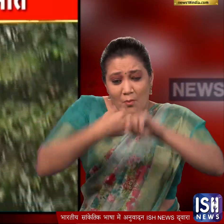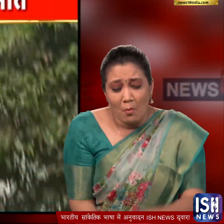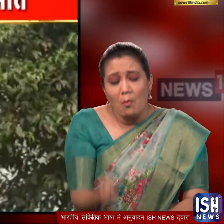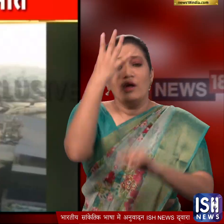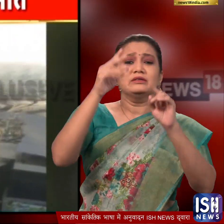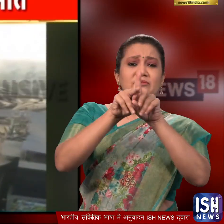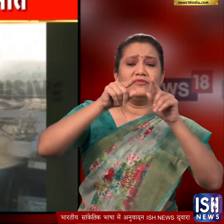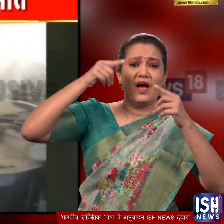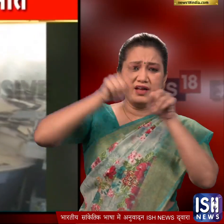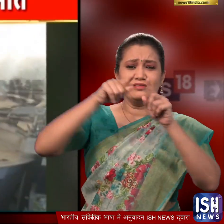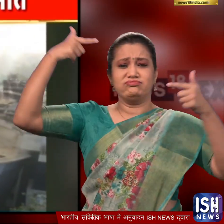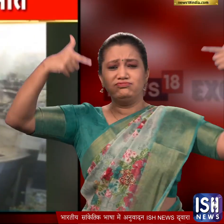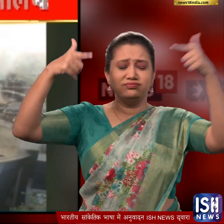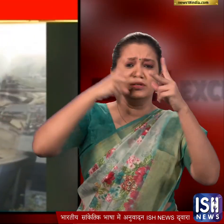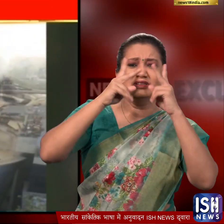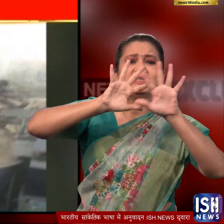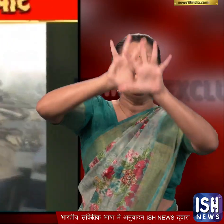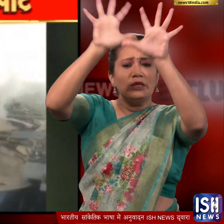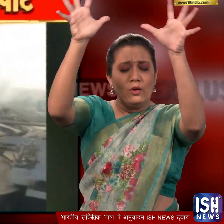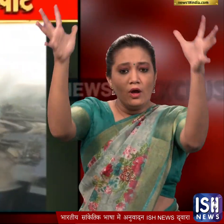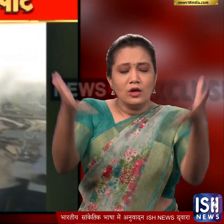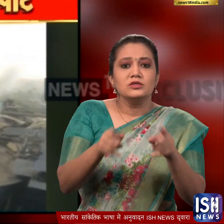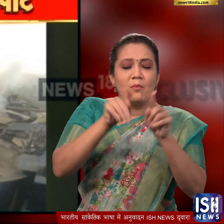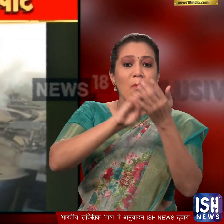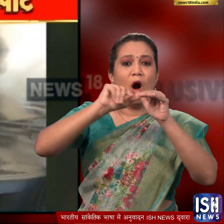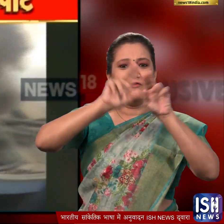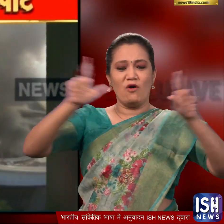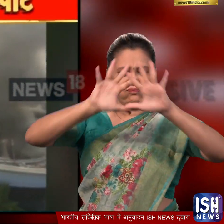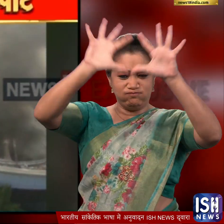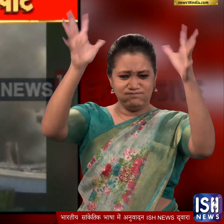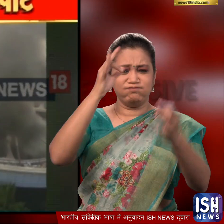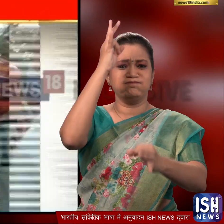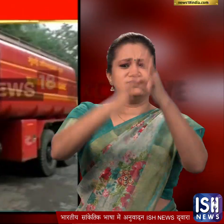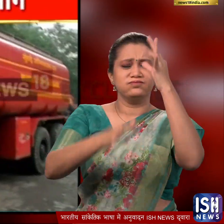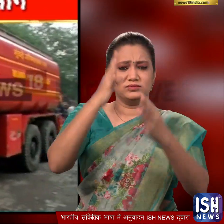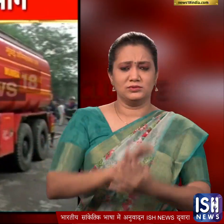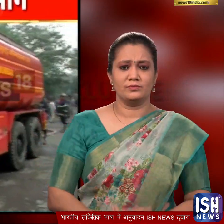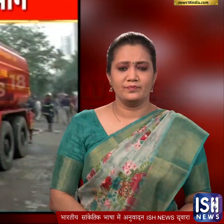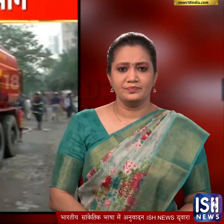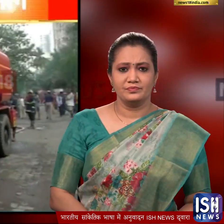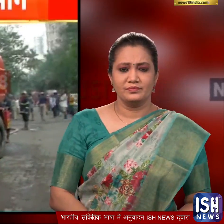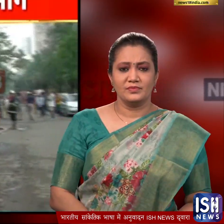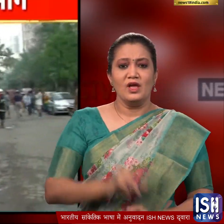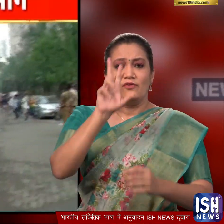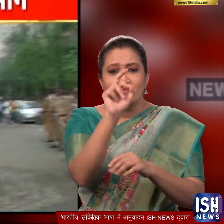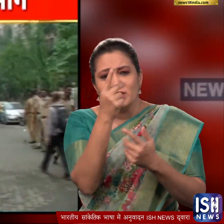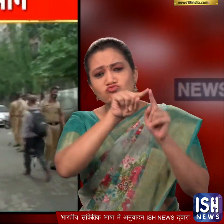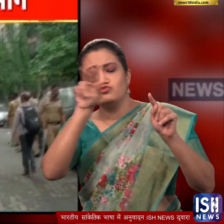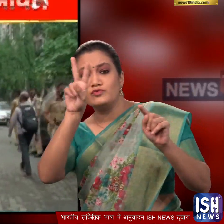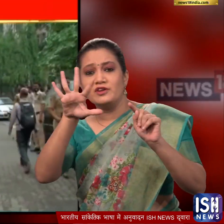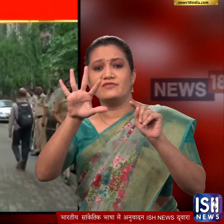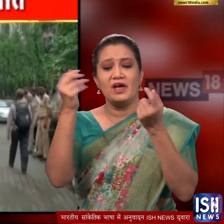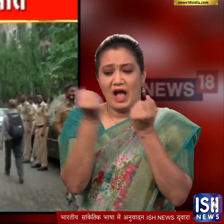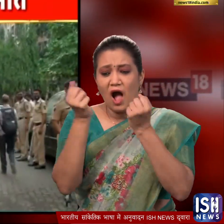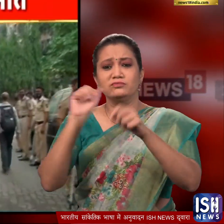दिखाई देती रहीं। ऊंचाई से ली गई कुछ तस्वीरों में पूरा मॉल ही एक आग के गोले की तरह दिखने लगा। तकरीबन 20 से 25 गाड़ियां